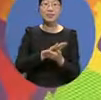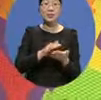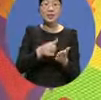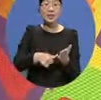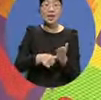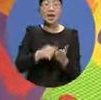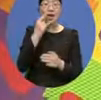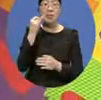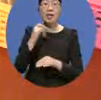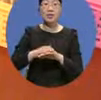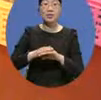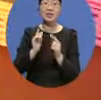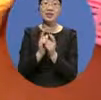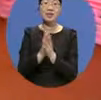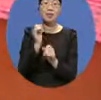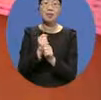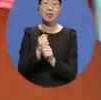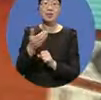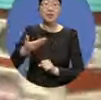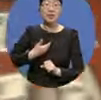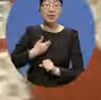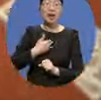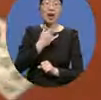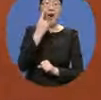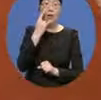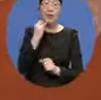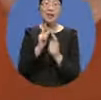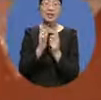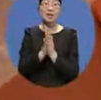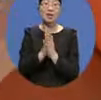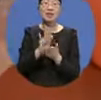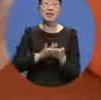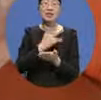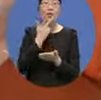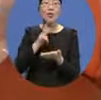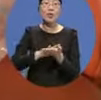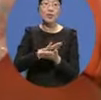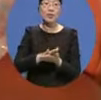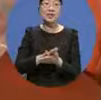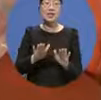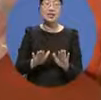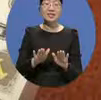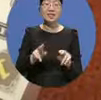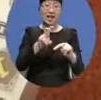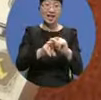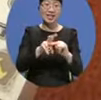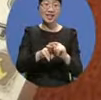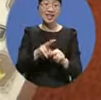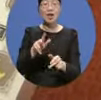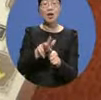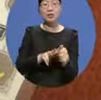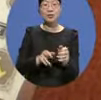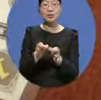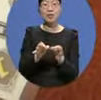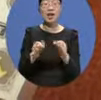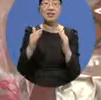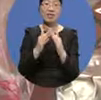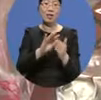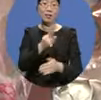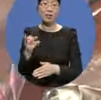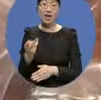놀이감까지 엄마의 손으로 만들어지는 엄마표 영어놀이. 이번엔 소파가 슈퍼마켓으로 꾸며졌네요.